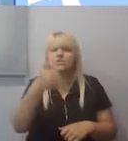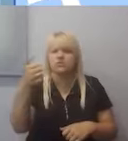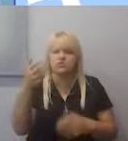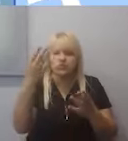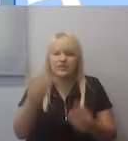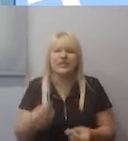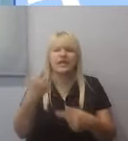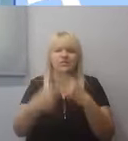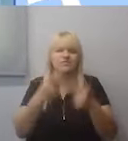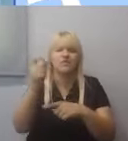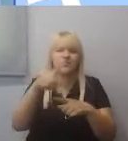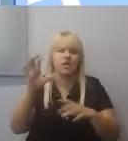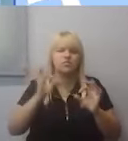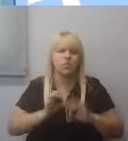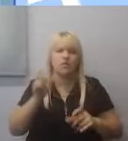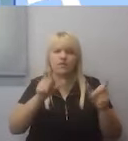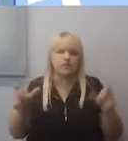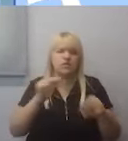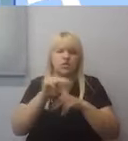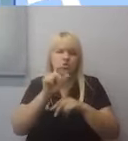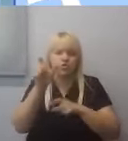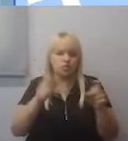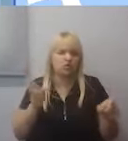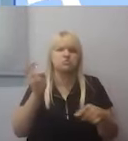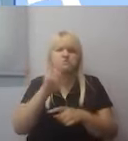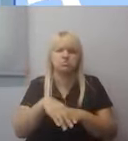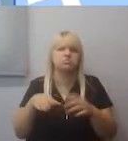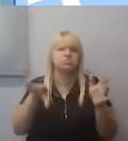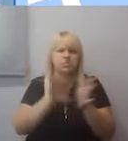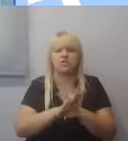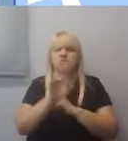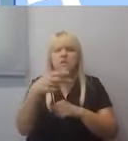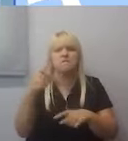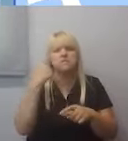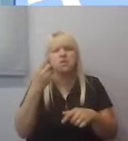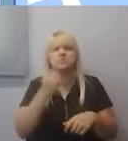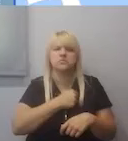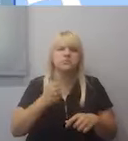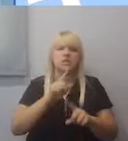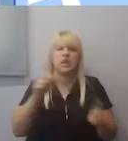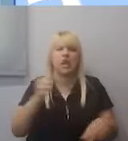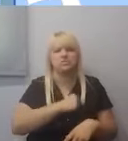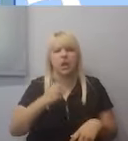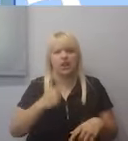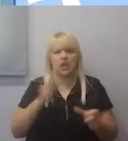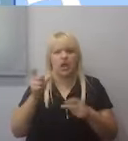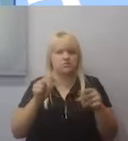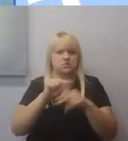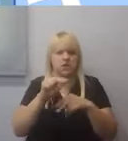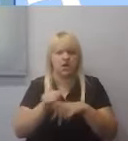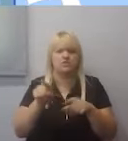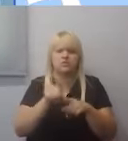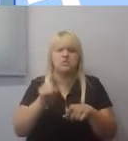instruktori nāk un piedalās ja tā kā nevajag domāt ka piemēram zemessardzē mums tikai militāristi kaut ko pasniedz ja mums pasniedz ļoti daudz